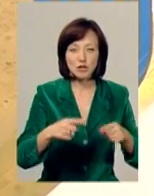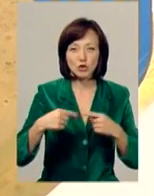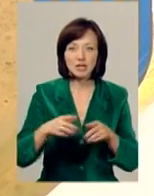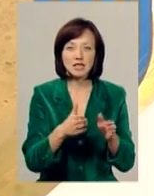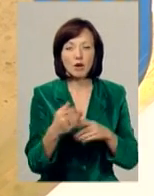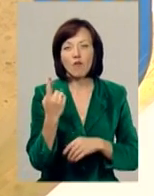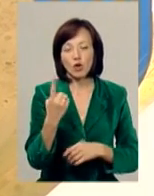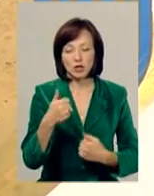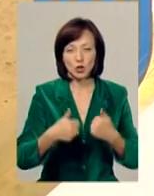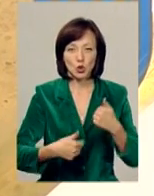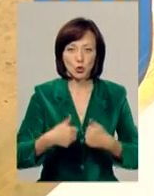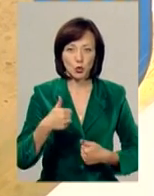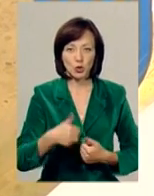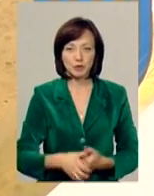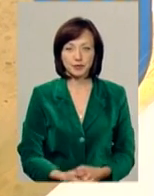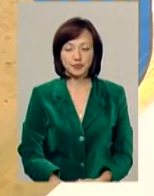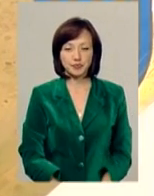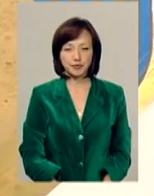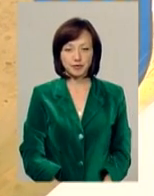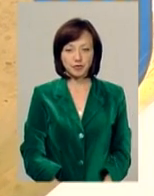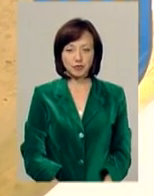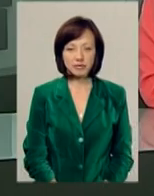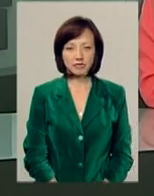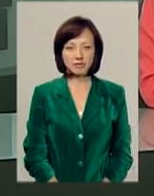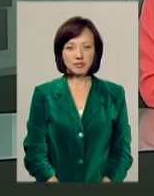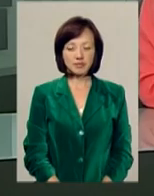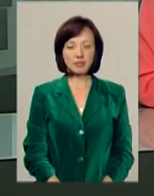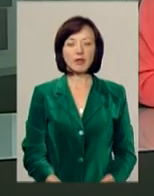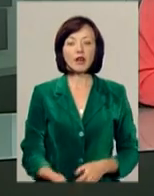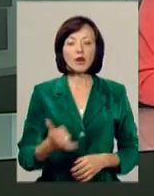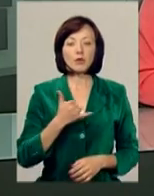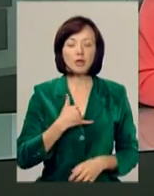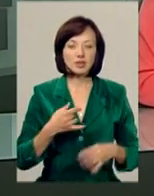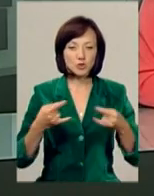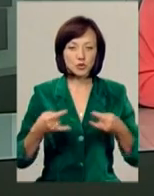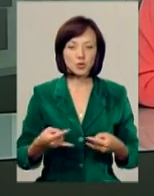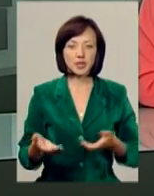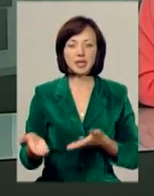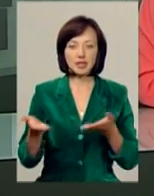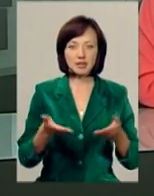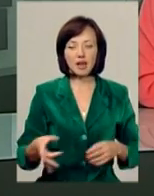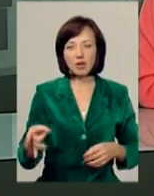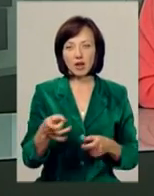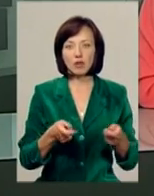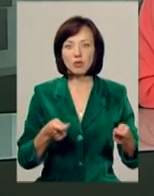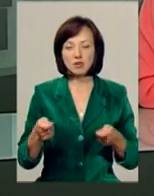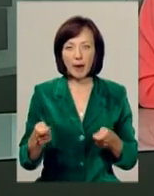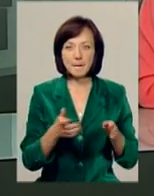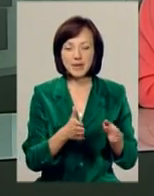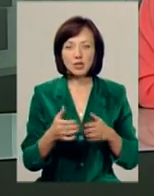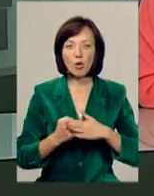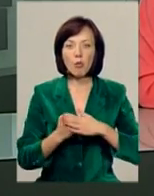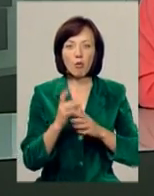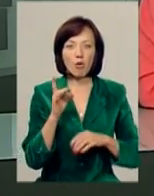в один тур Анна Михайловська для інформаційного випуску У нас у студії гість регіональний координатор громадянської мережі